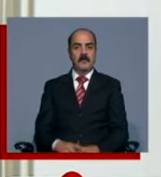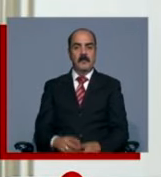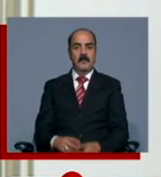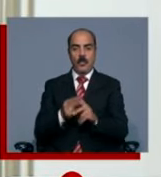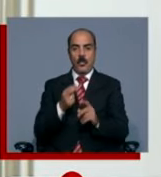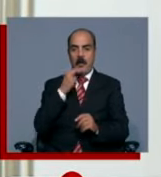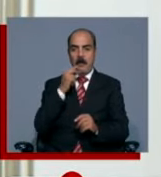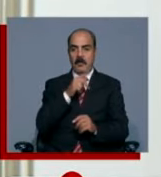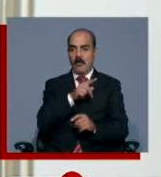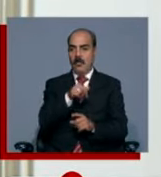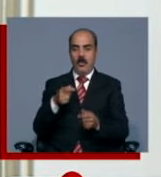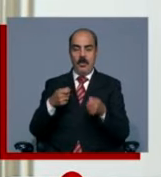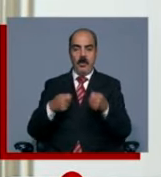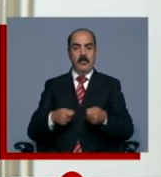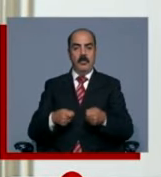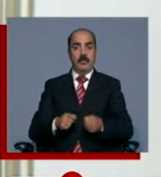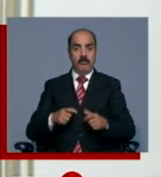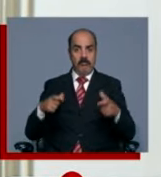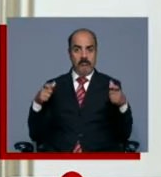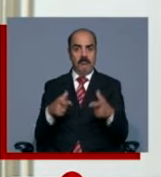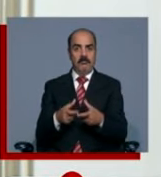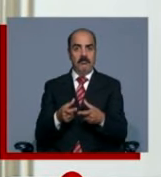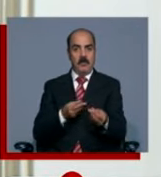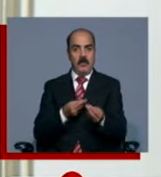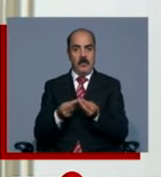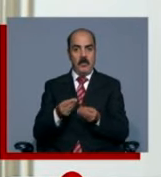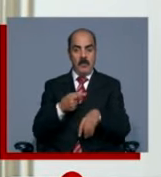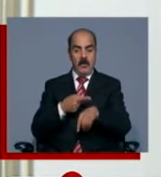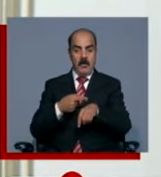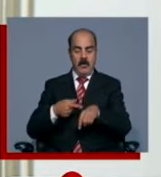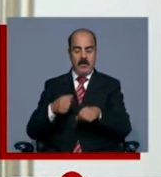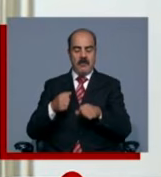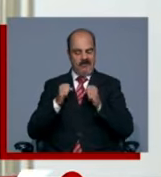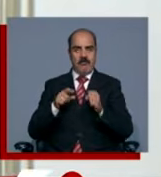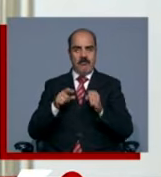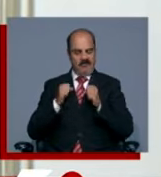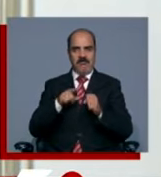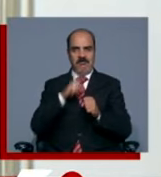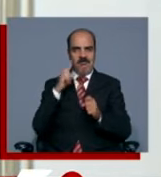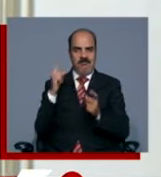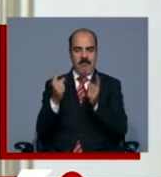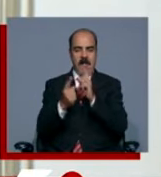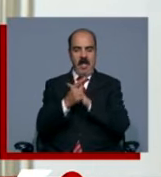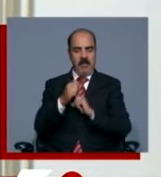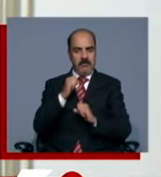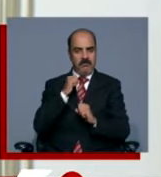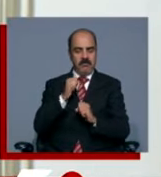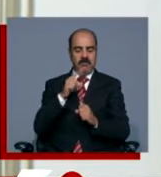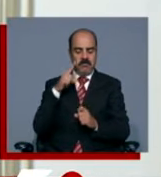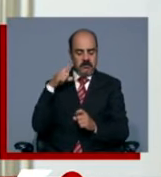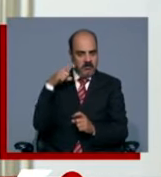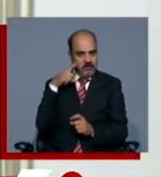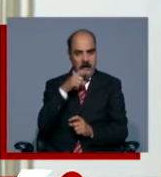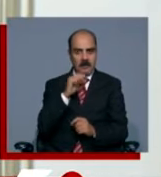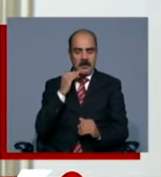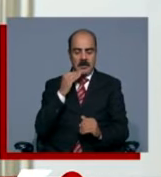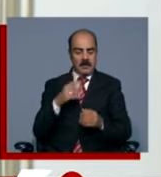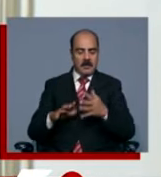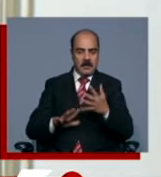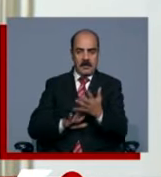والسادة، يعقد هذا المنتدى في وقت يشهد العالم فيه تحديات وأزمات